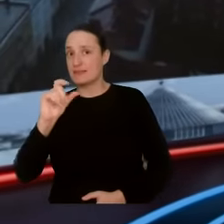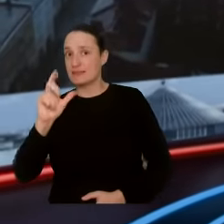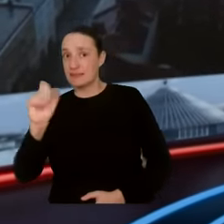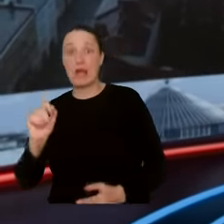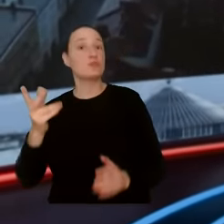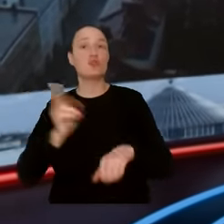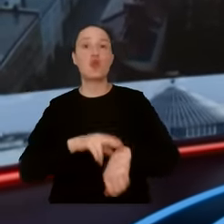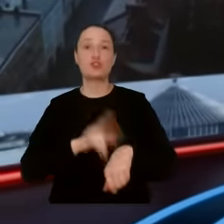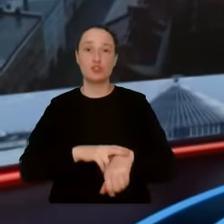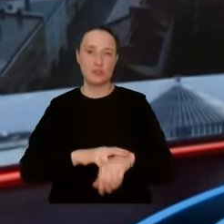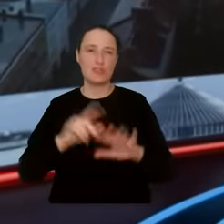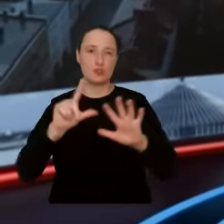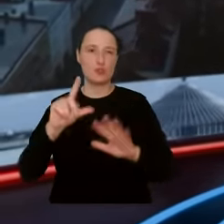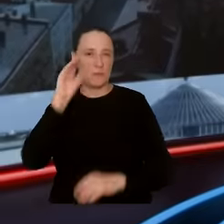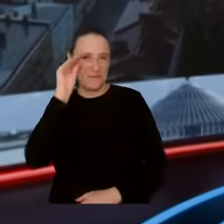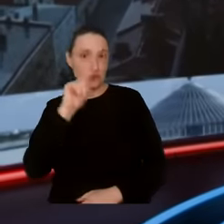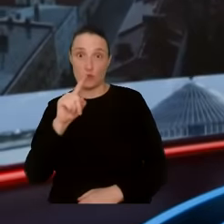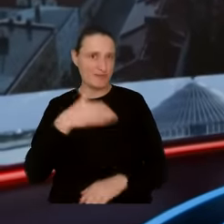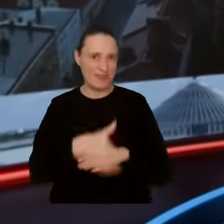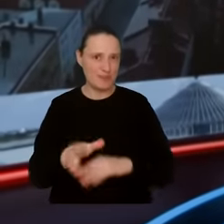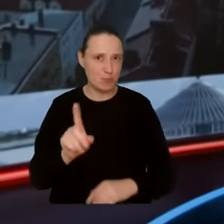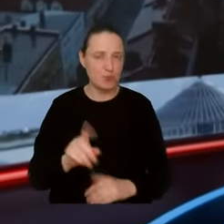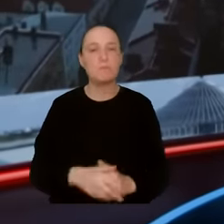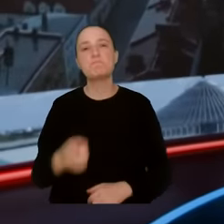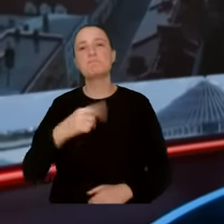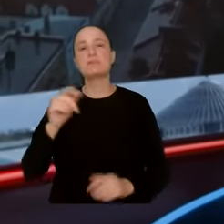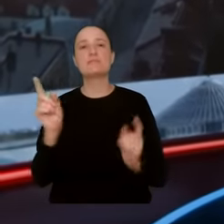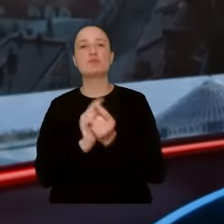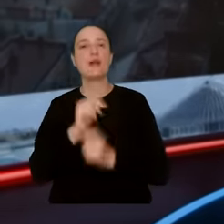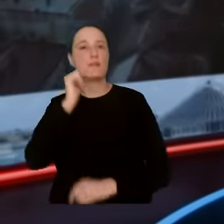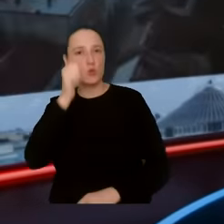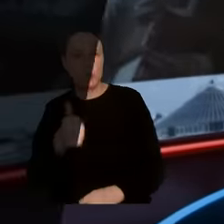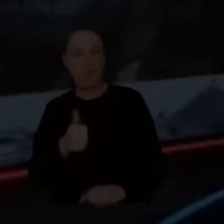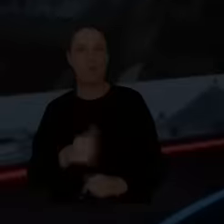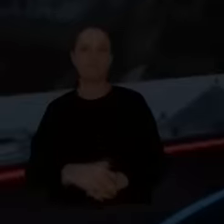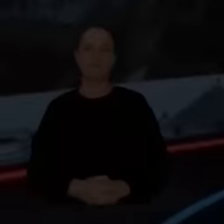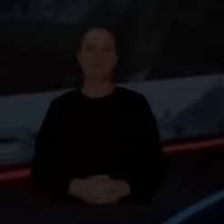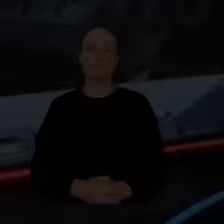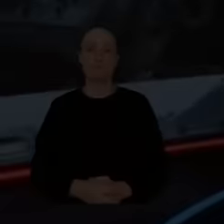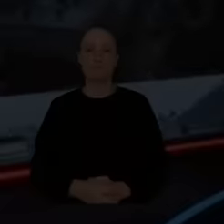19:00 i nie warto się spóźniać. A my spotykamy się jutro o 16:55. Do zobaczenia.